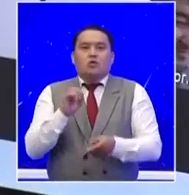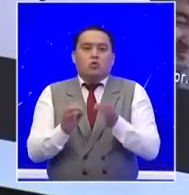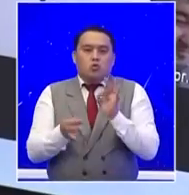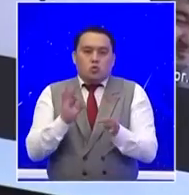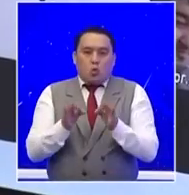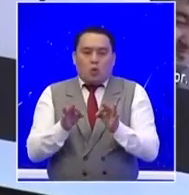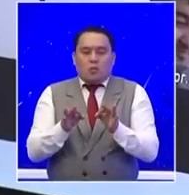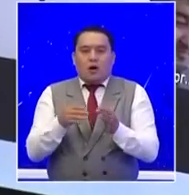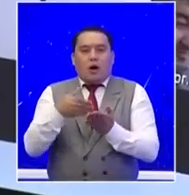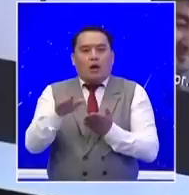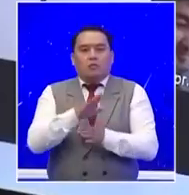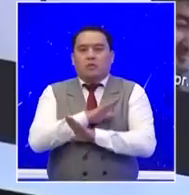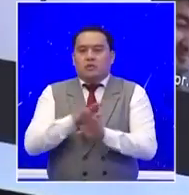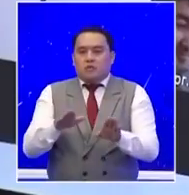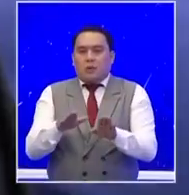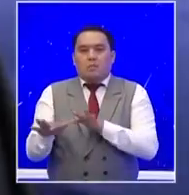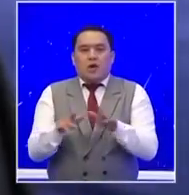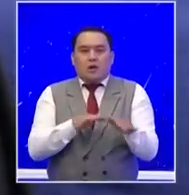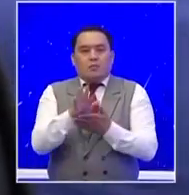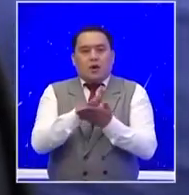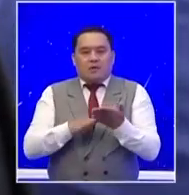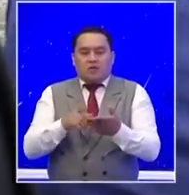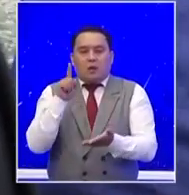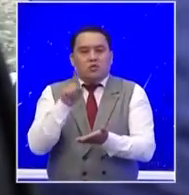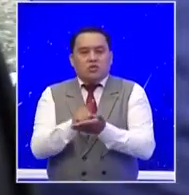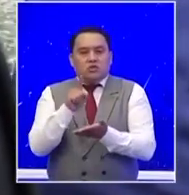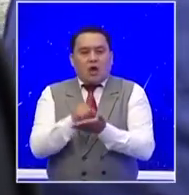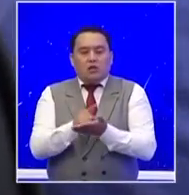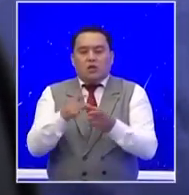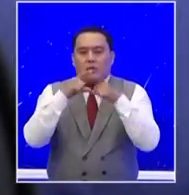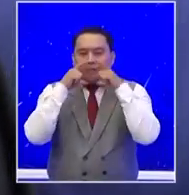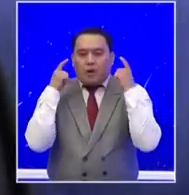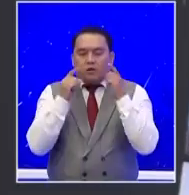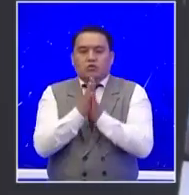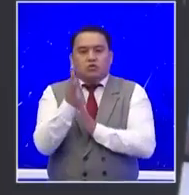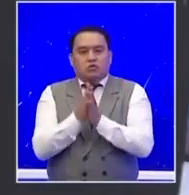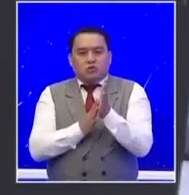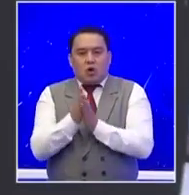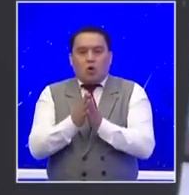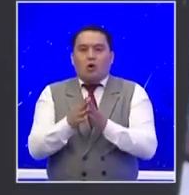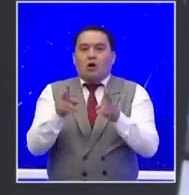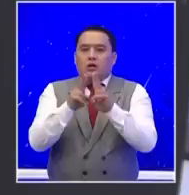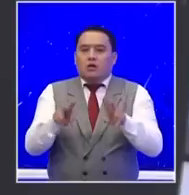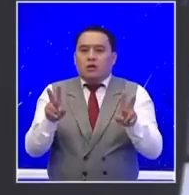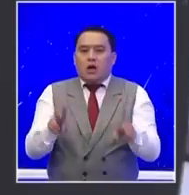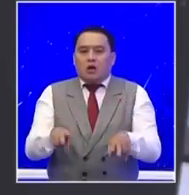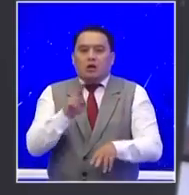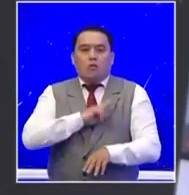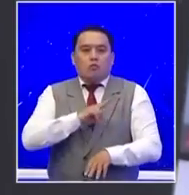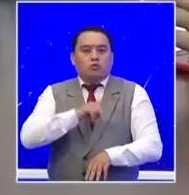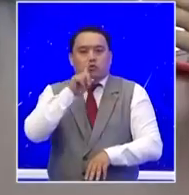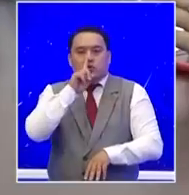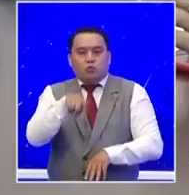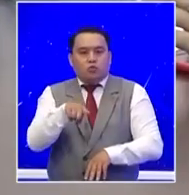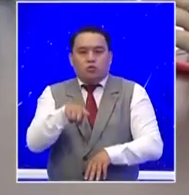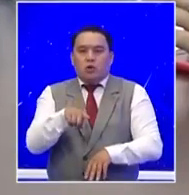не отменяются. Эпидемиологические мероприятия продолжаются. Во избежание распространения инфекции пришкольные лагеря работать не будут. Порядок